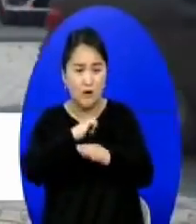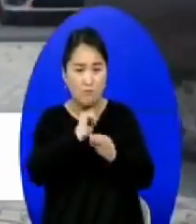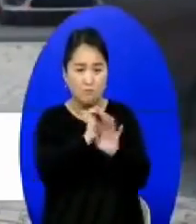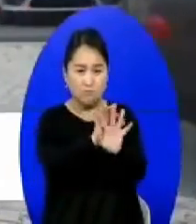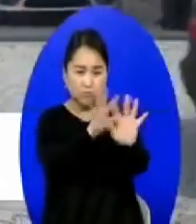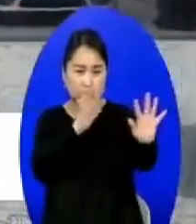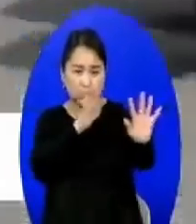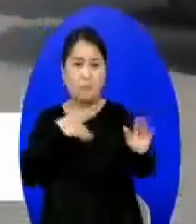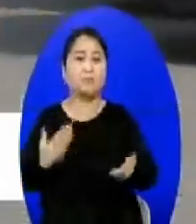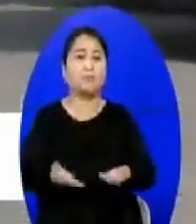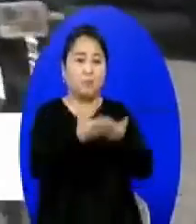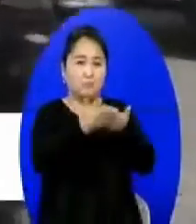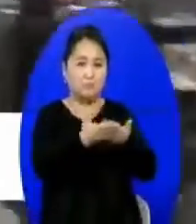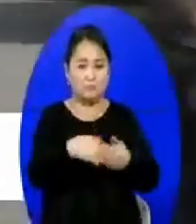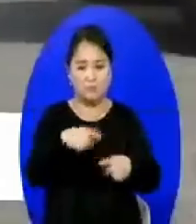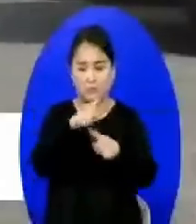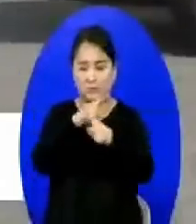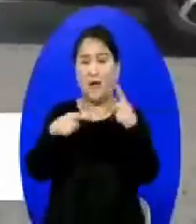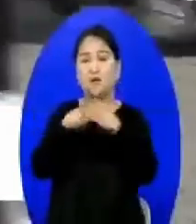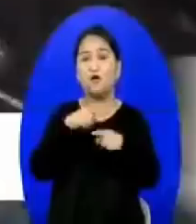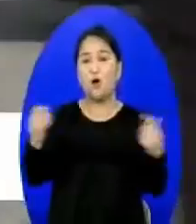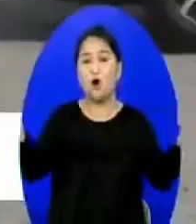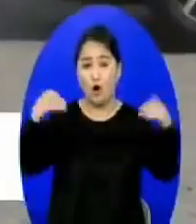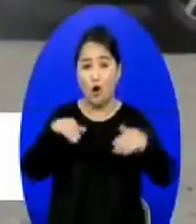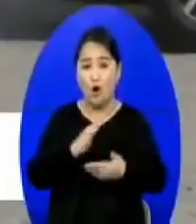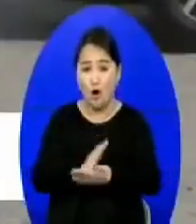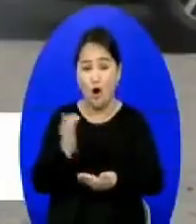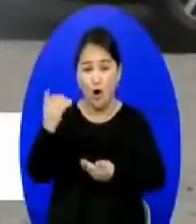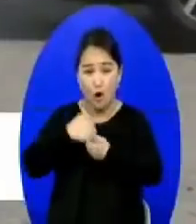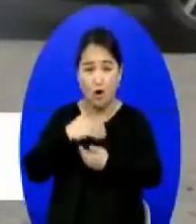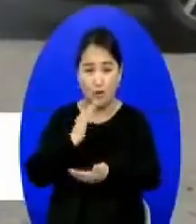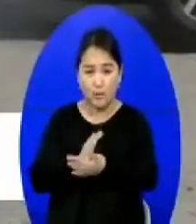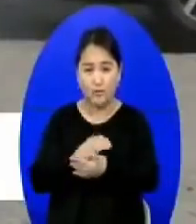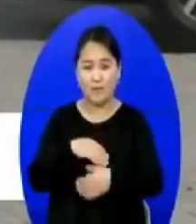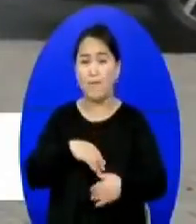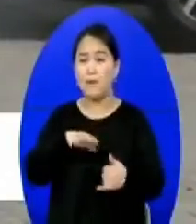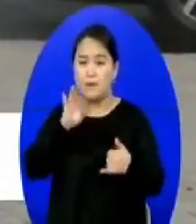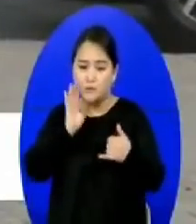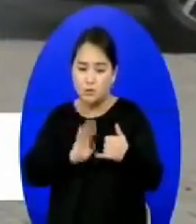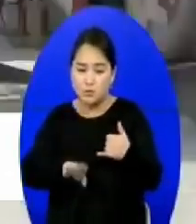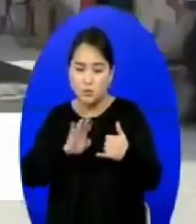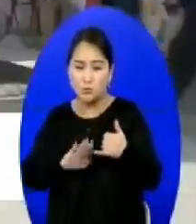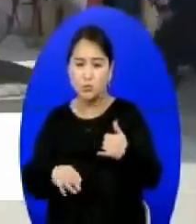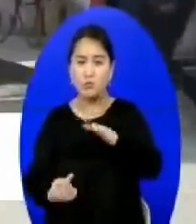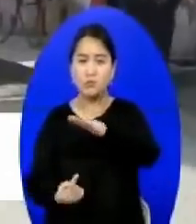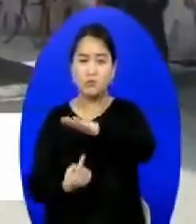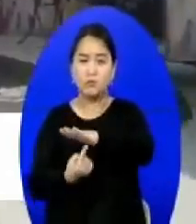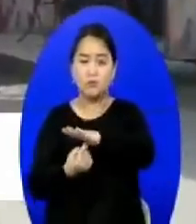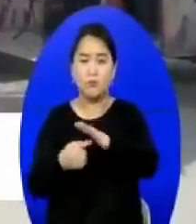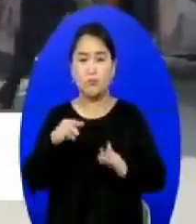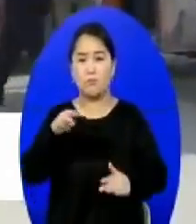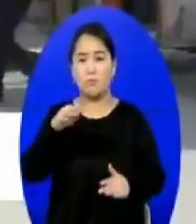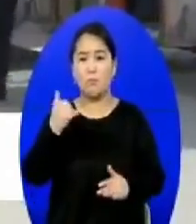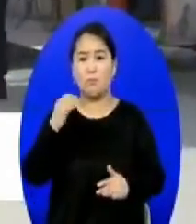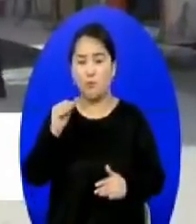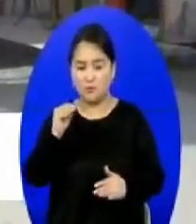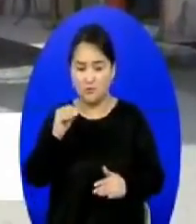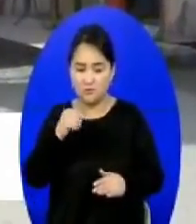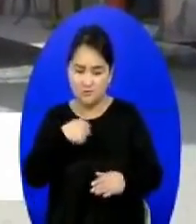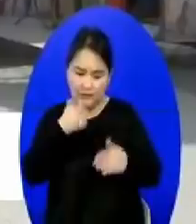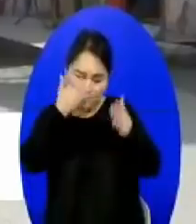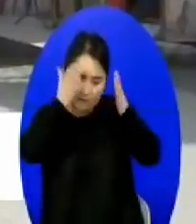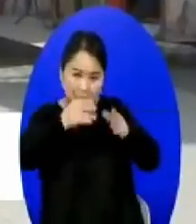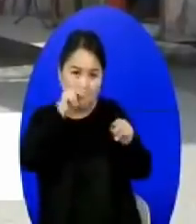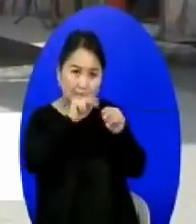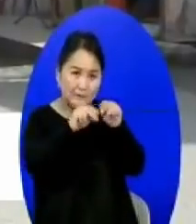дайнд оролцож байгаа. Тэгэхээр Сирийн арим босгочдын хамгийн сүүлчийн төшиц газар болсон Идлиб мужийг бүрэн хяналтанд авахын тулд